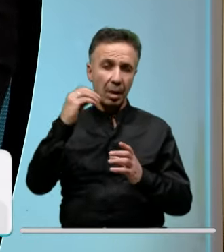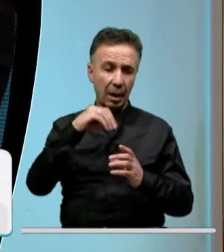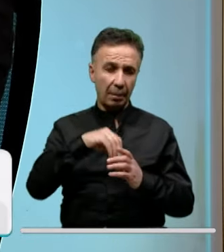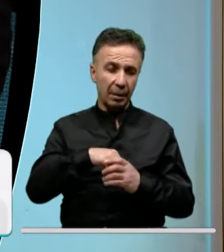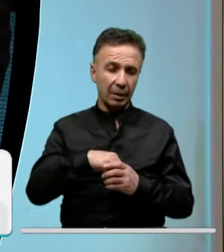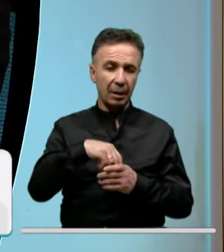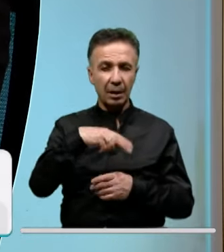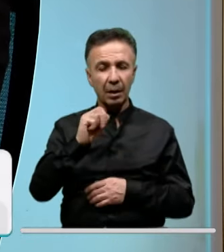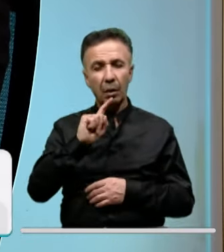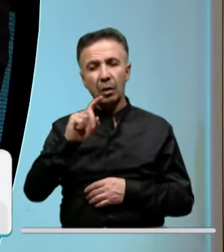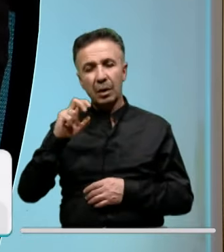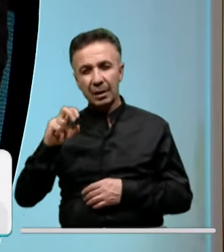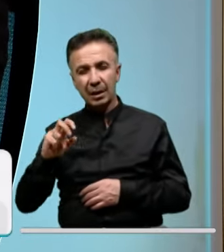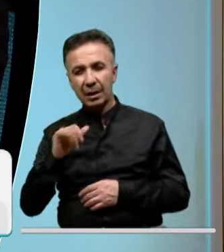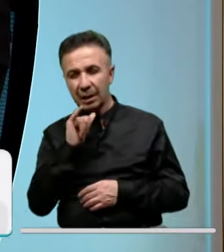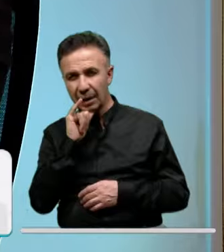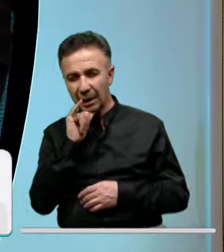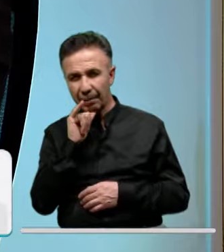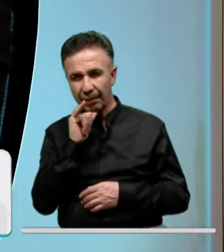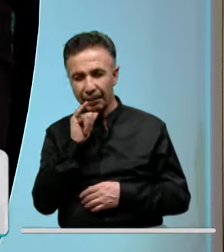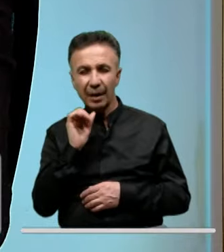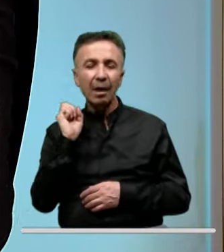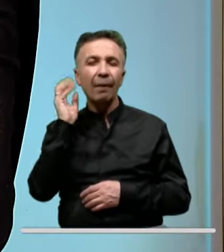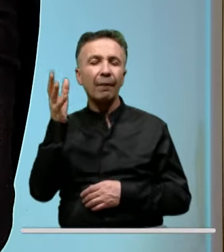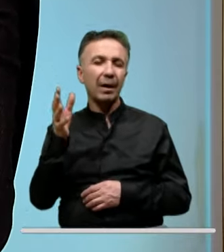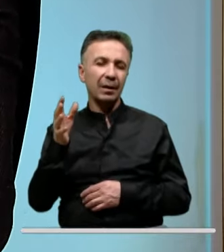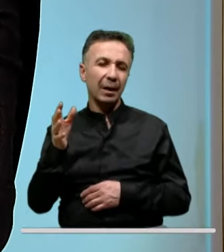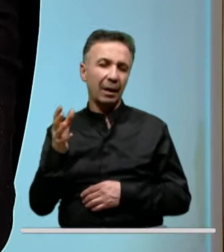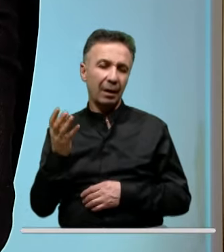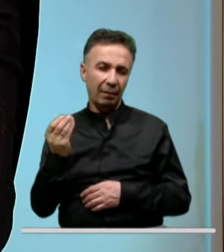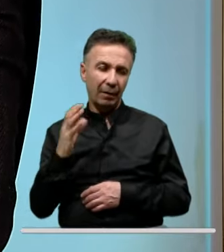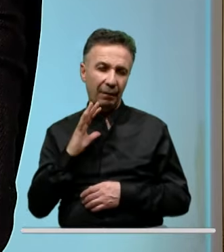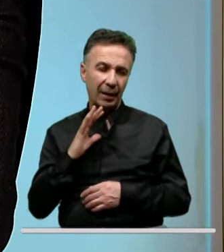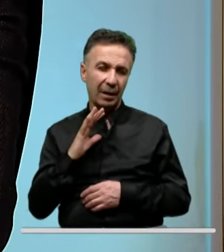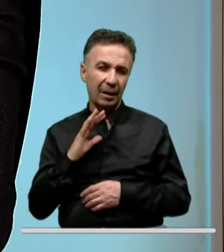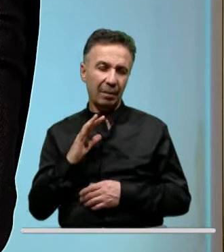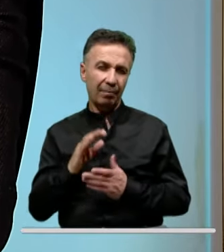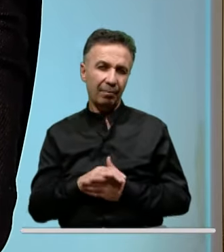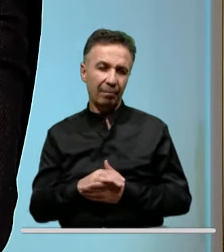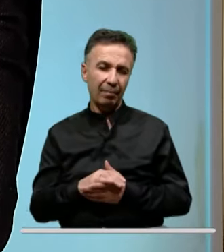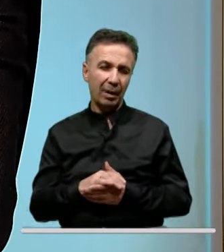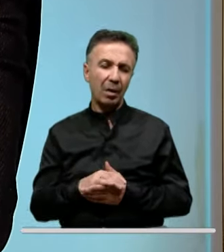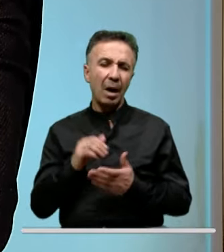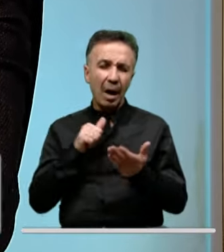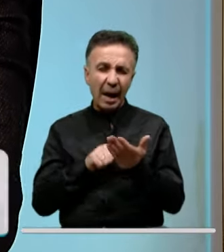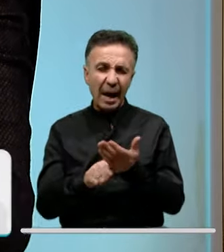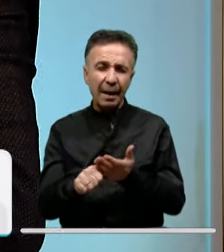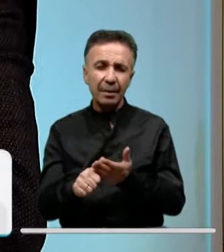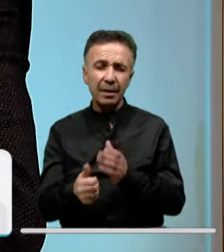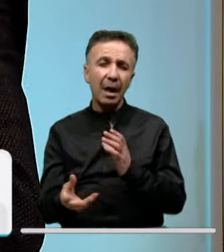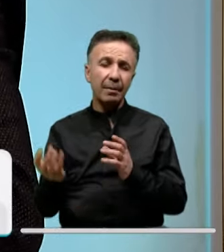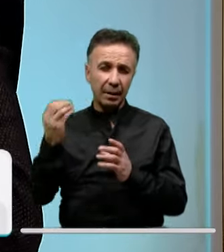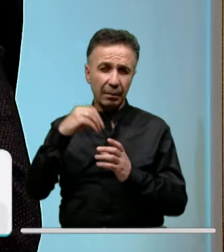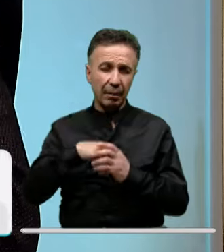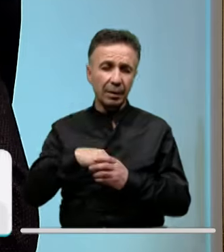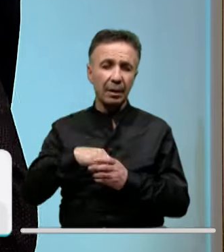80.18 gramın değerini fazlasıyla geçiyor. O zaman o tümünün toplamının